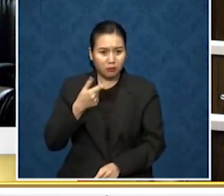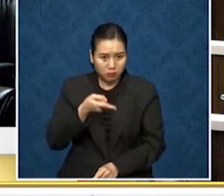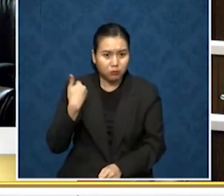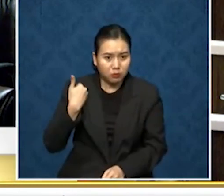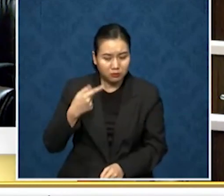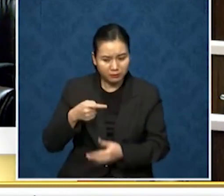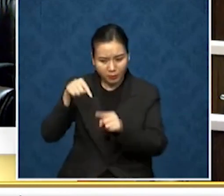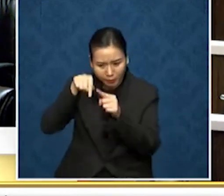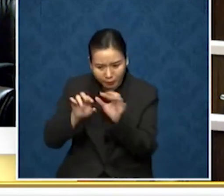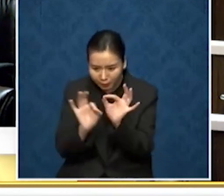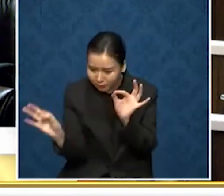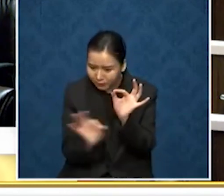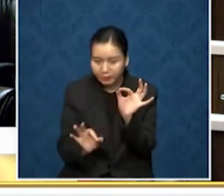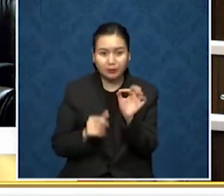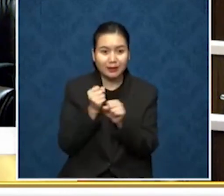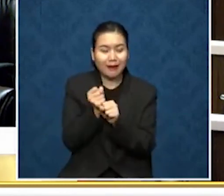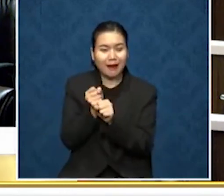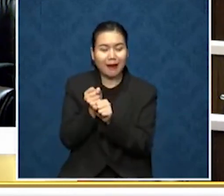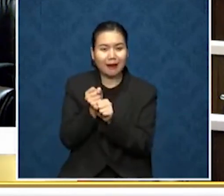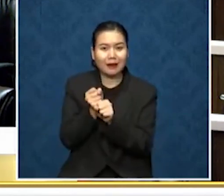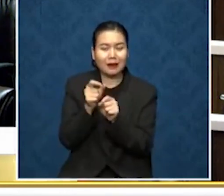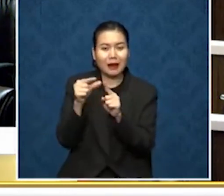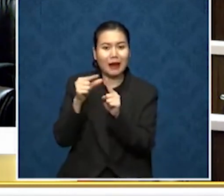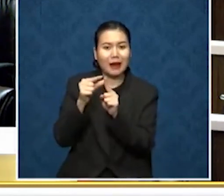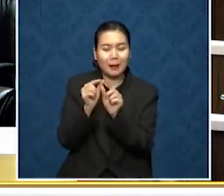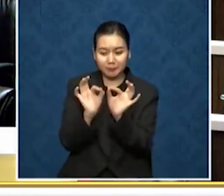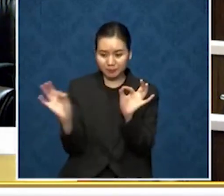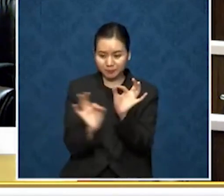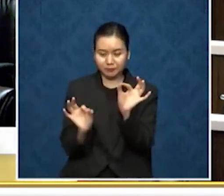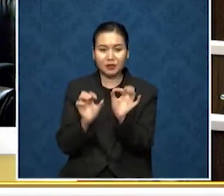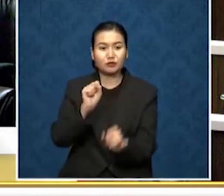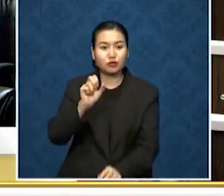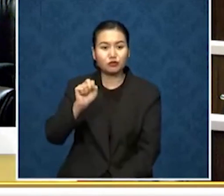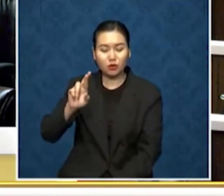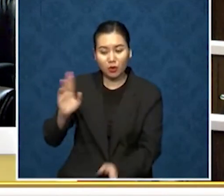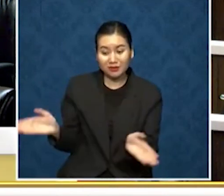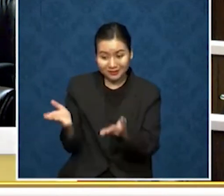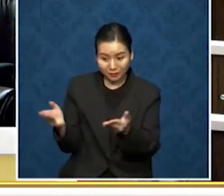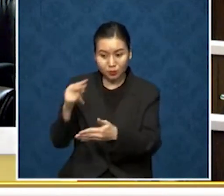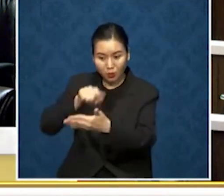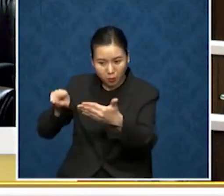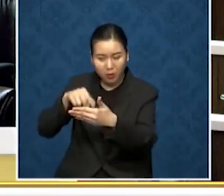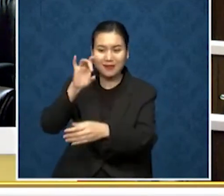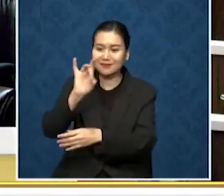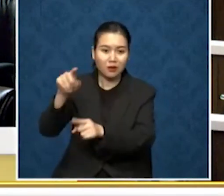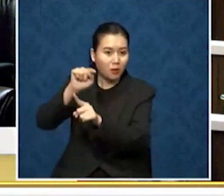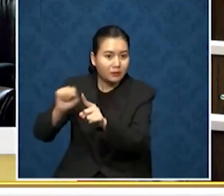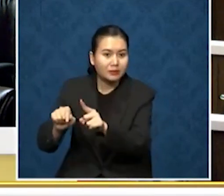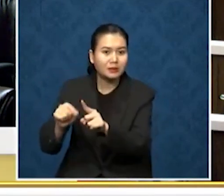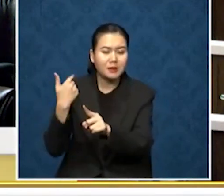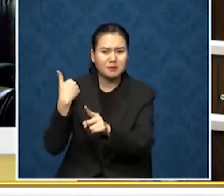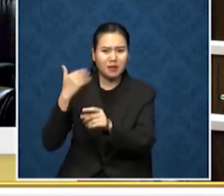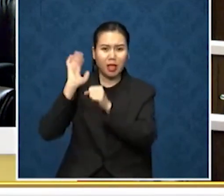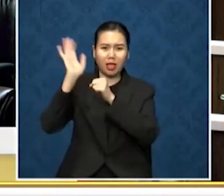ลงไปดูรายละเอียดจากการคำอภิปรายแม้กระทั่งสสรที่พวกเราสนับสนุนให้มาจากการเลือกตั้ง 100%บางท่านก็